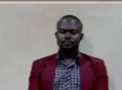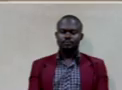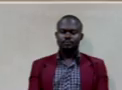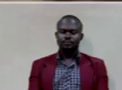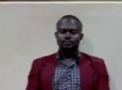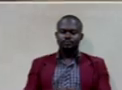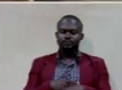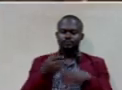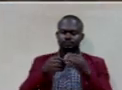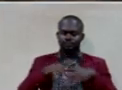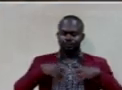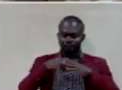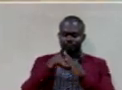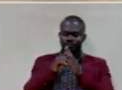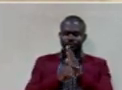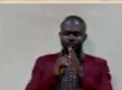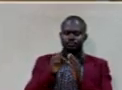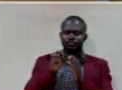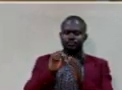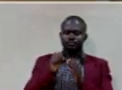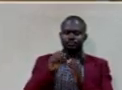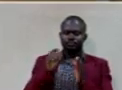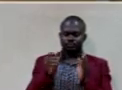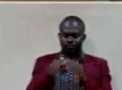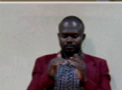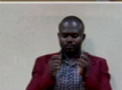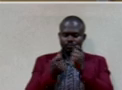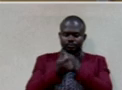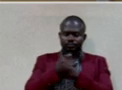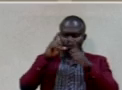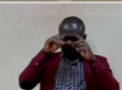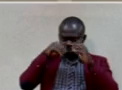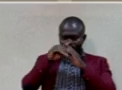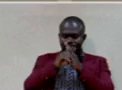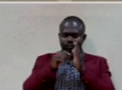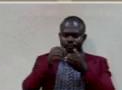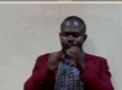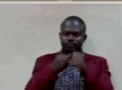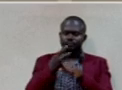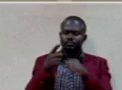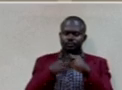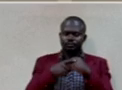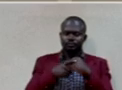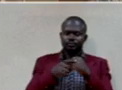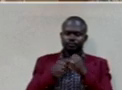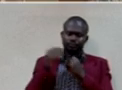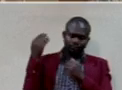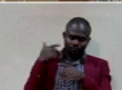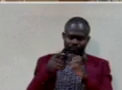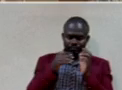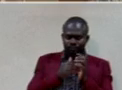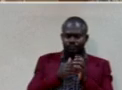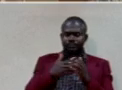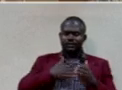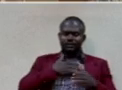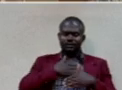kuri inshuro abatuye Rusizi ni byinshi bishimira bimaze guhindura isura y'akarere kabo mu myaka 2026 yose ishize, ariko bahisemo